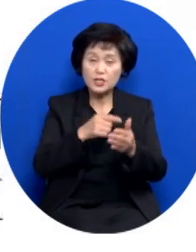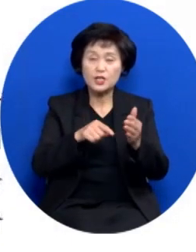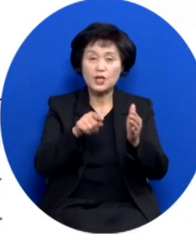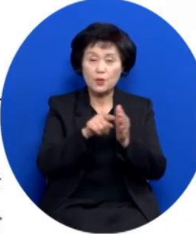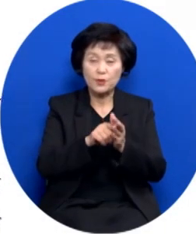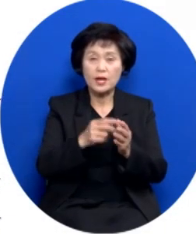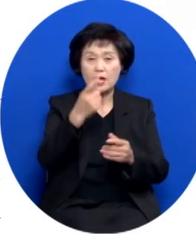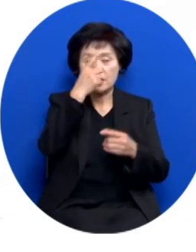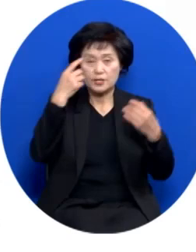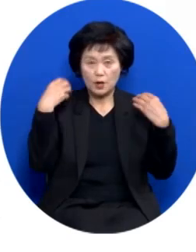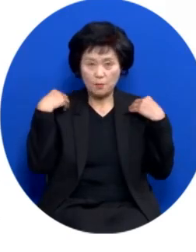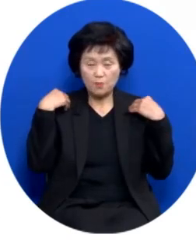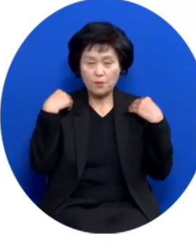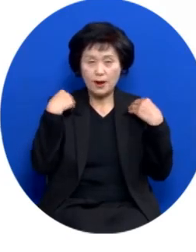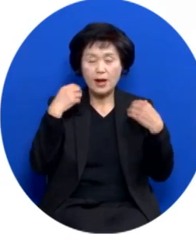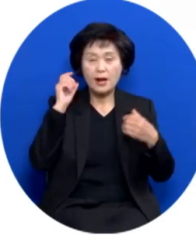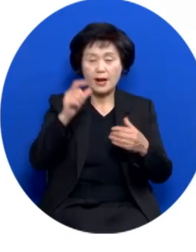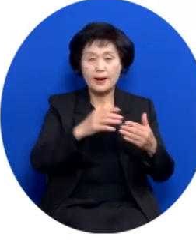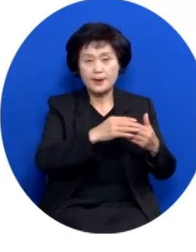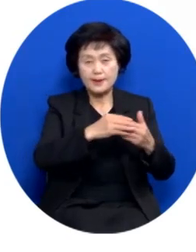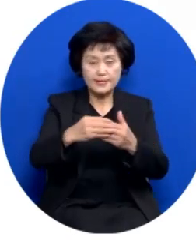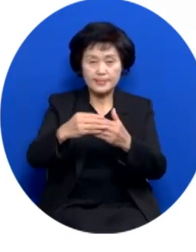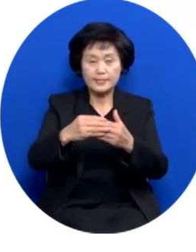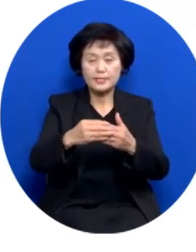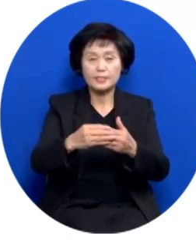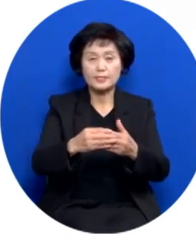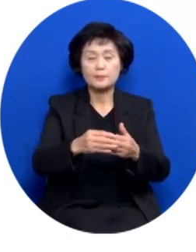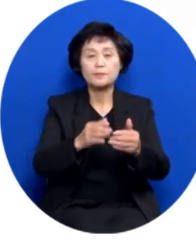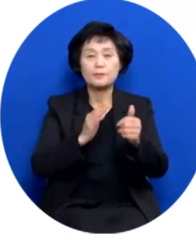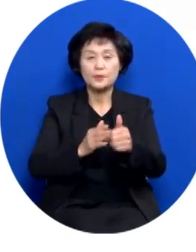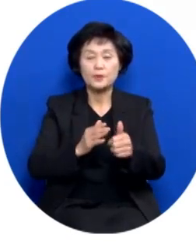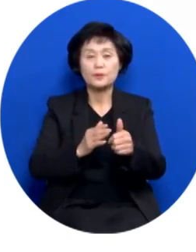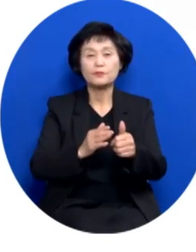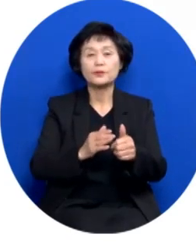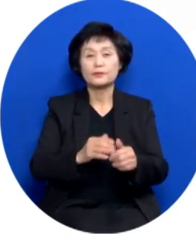정부가 강력한 리더십과 영향력을 발휘해주길 바란다고 전했습니다